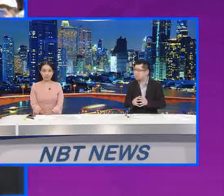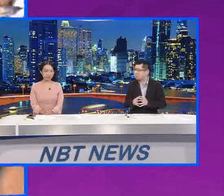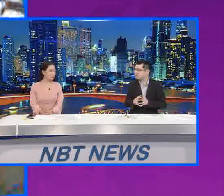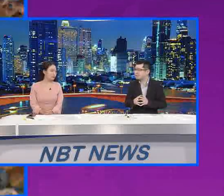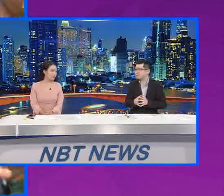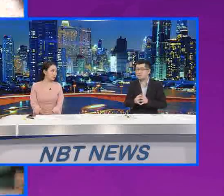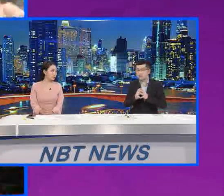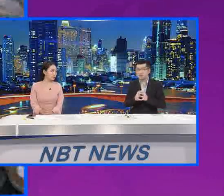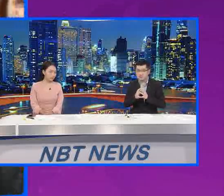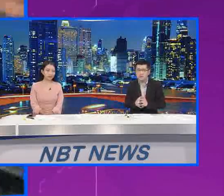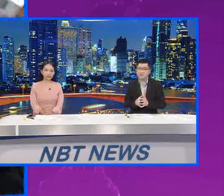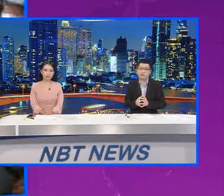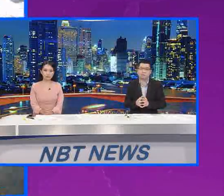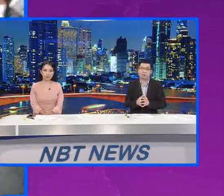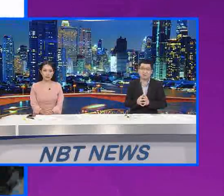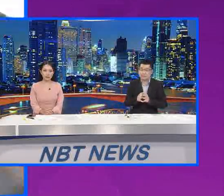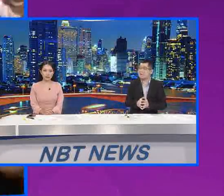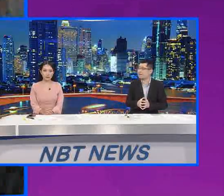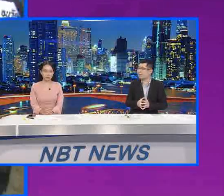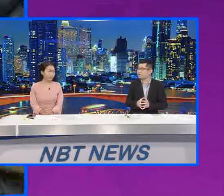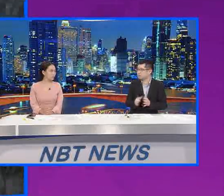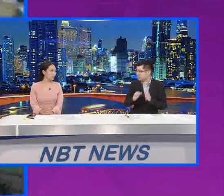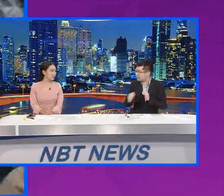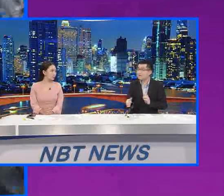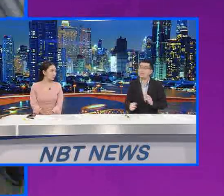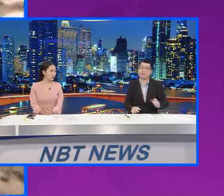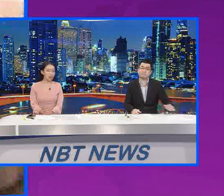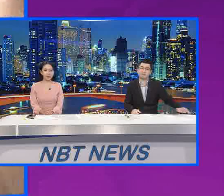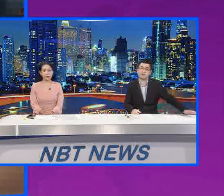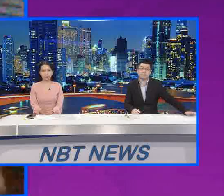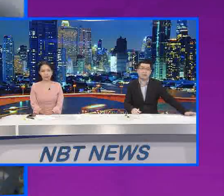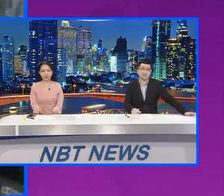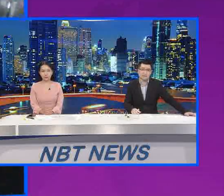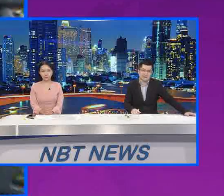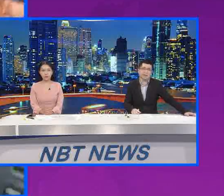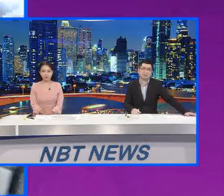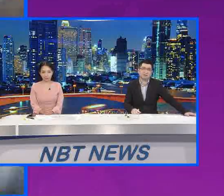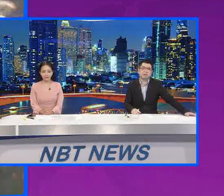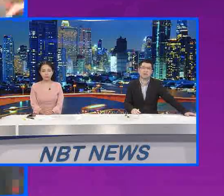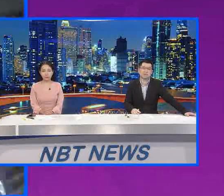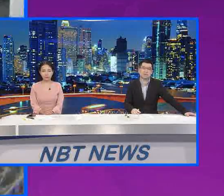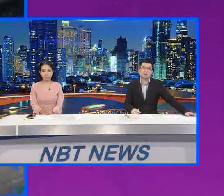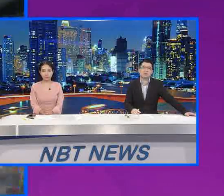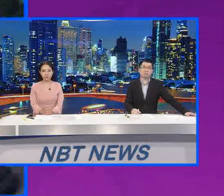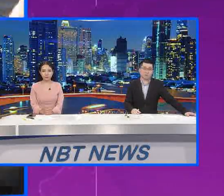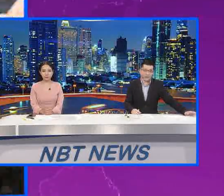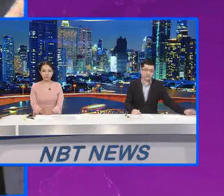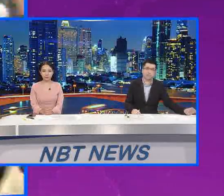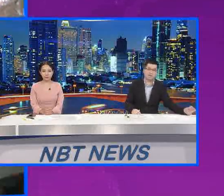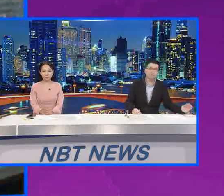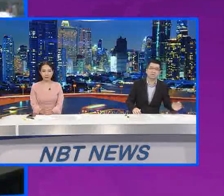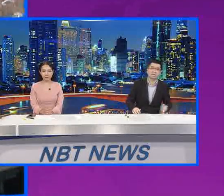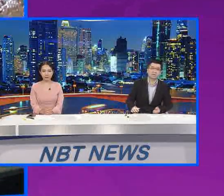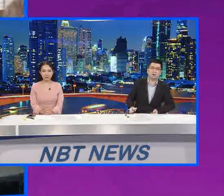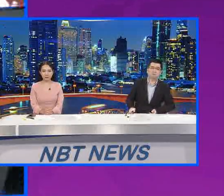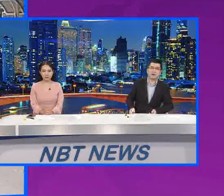ในแนวเดียวกันกับกำนันนกหรือไม่นะครับก็คำยืนยันแล้วว่าแยกแดนกันนะครับเพื่อไม่ให้มีการเจอหน้ากันแล้วก็ป้องกันเรื่องของความปลอดภัยด้วย